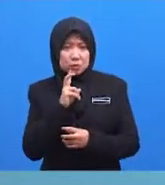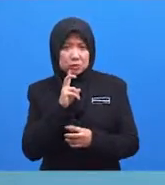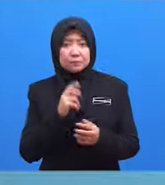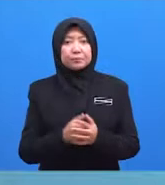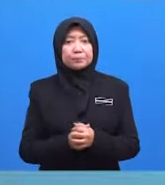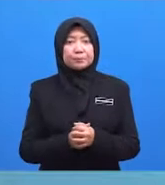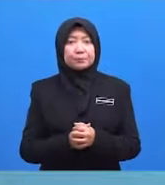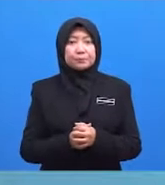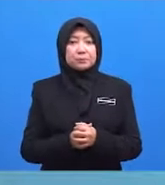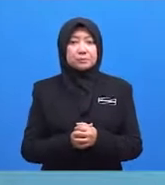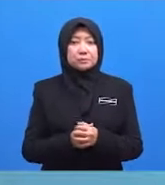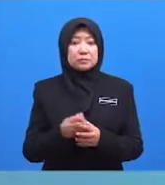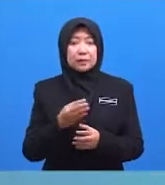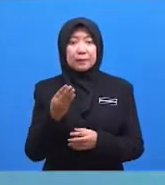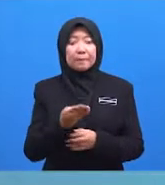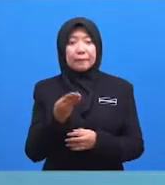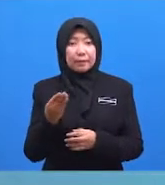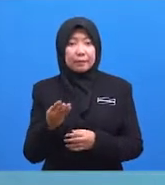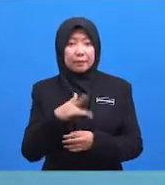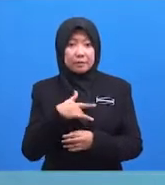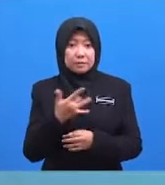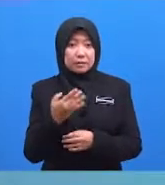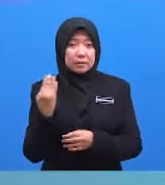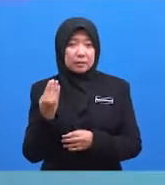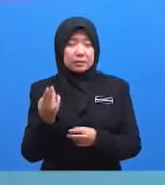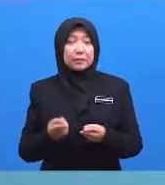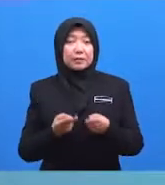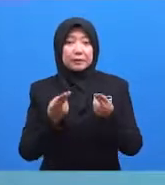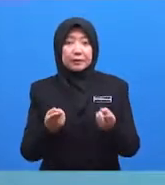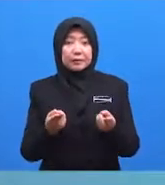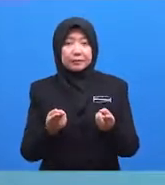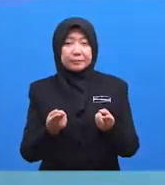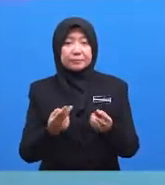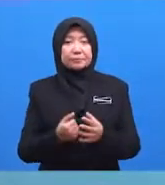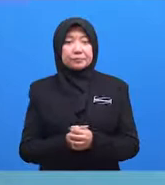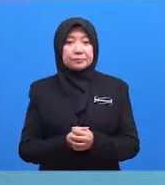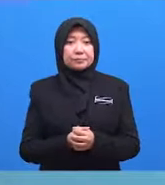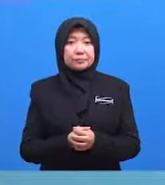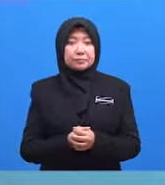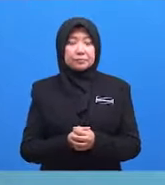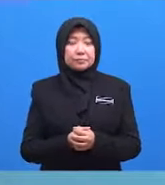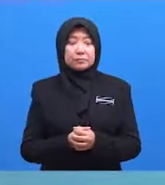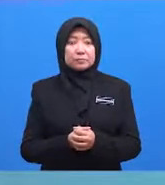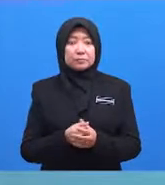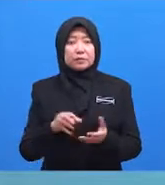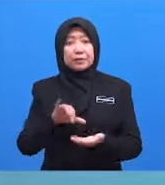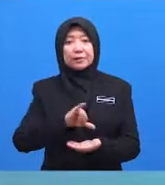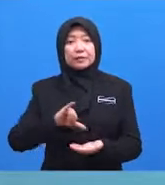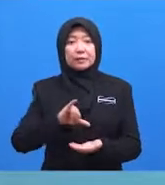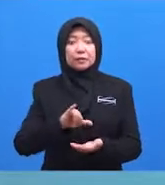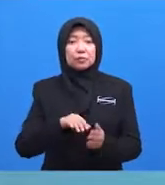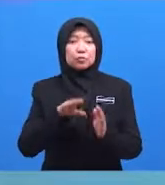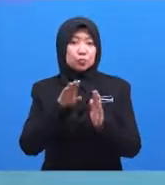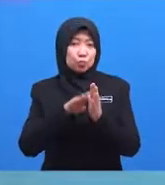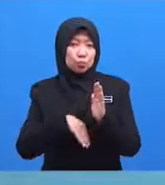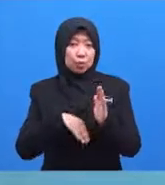bersama simple salad. Dihidangkan berasingan dalam compound salad. Dressing juga yang